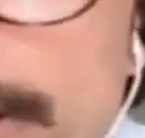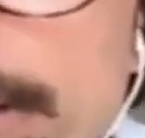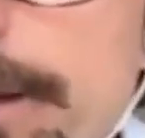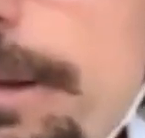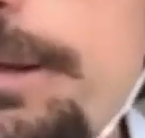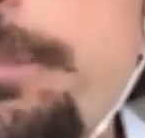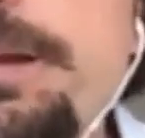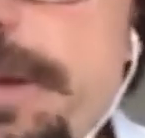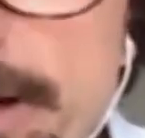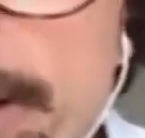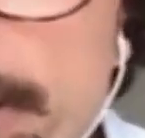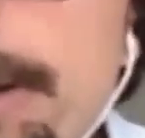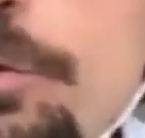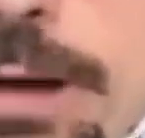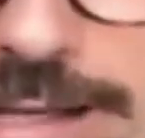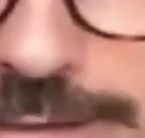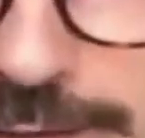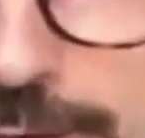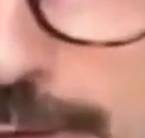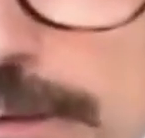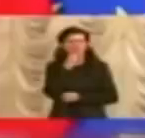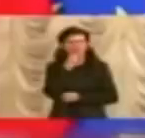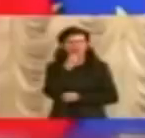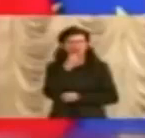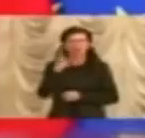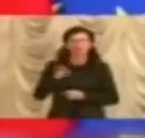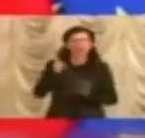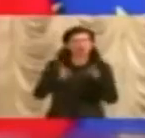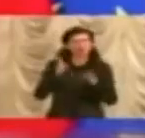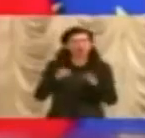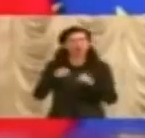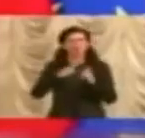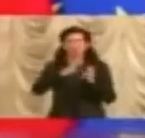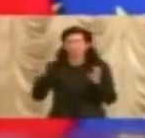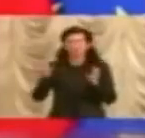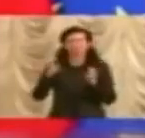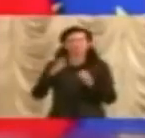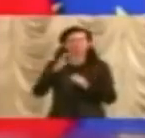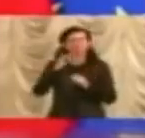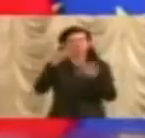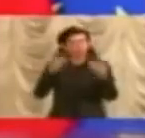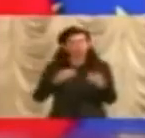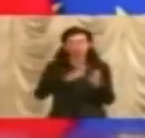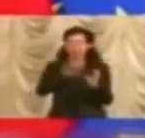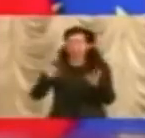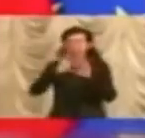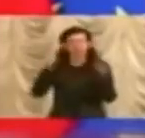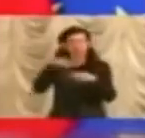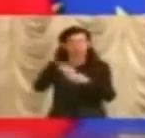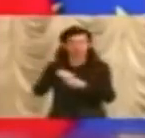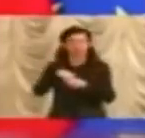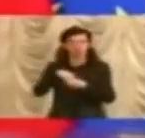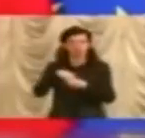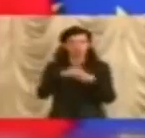che per evitare che domani si debba richiedere tutto come ahi noi sta accadendo in altri paesi che hanno